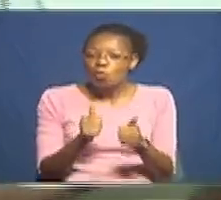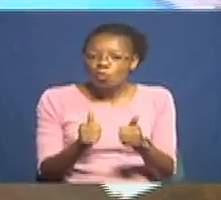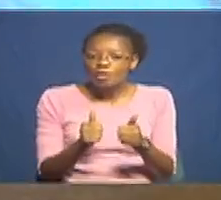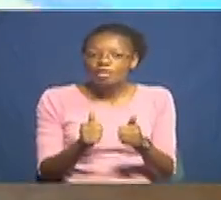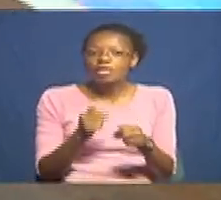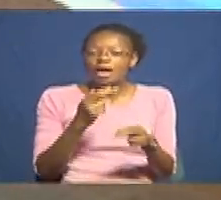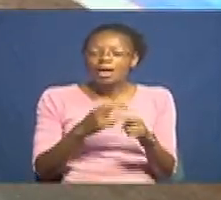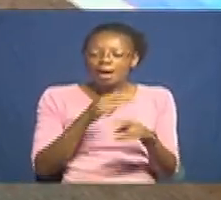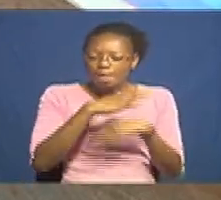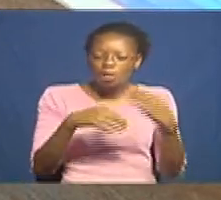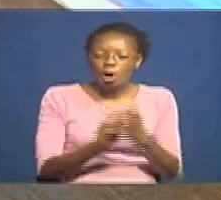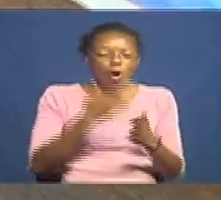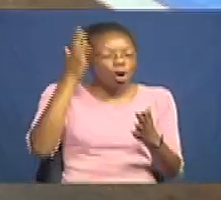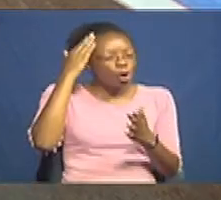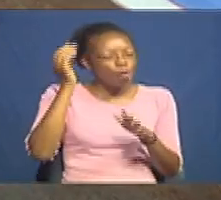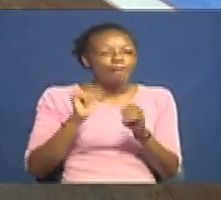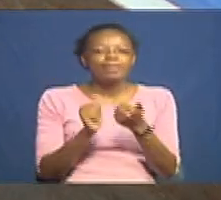katika cupboards,